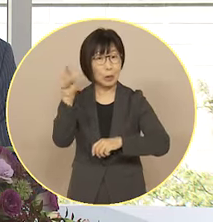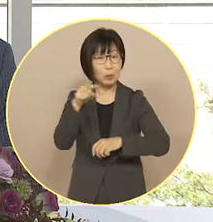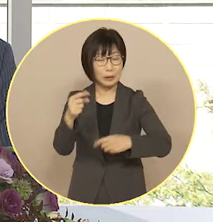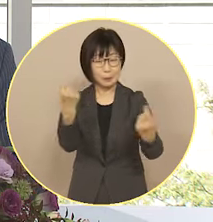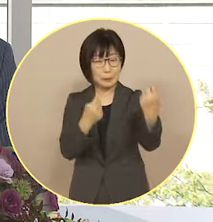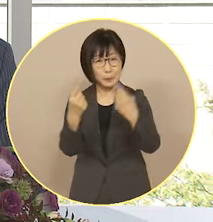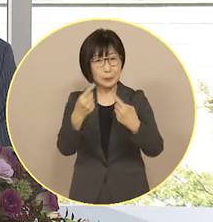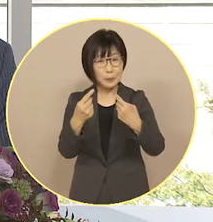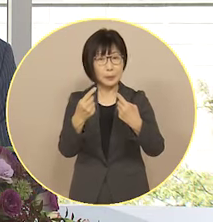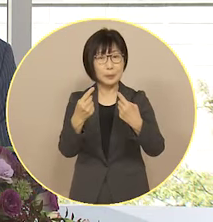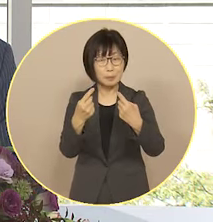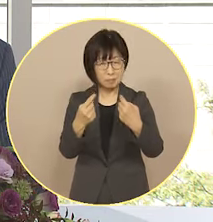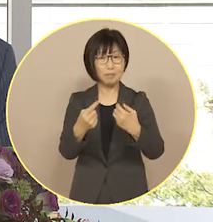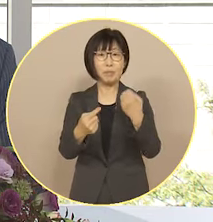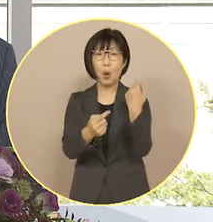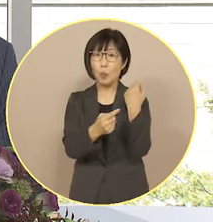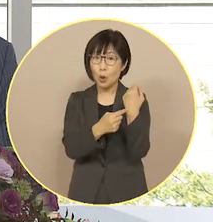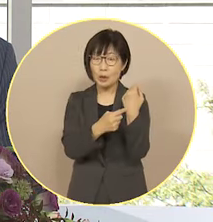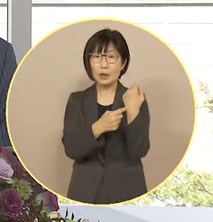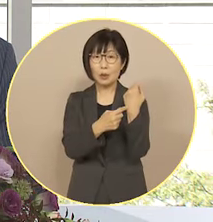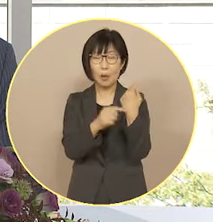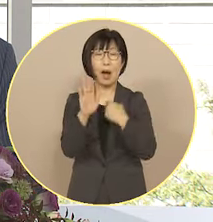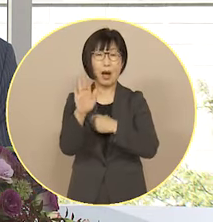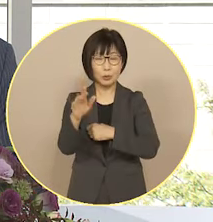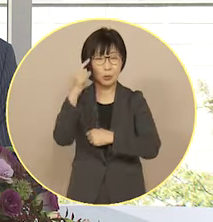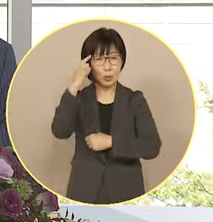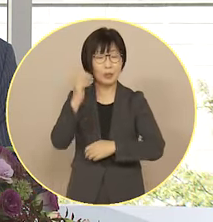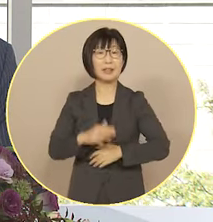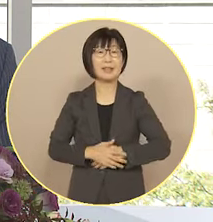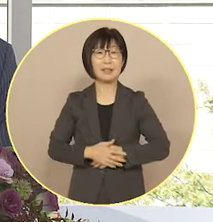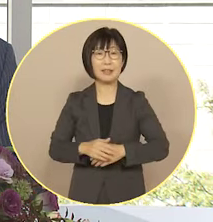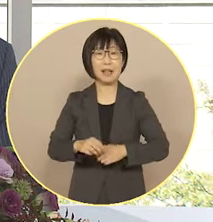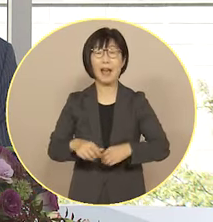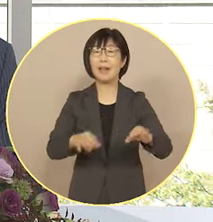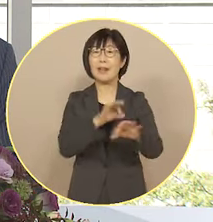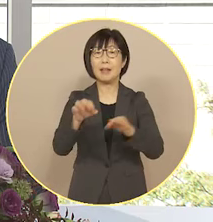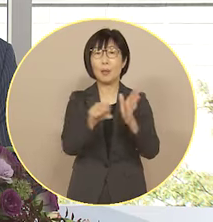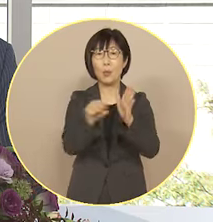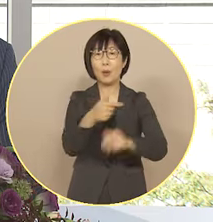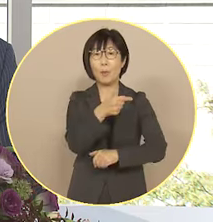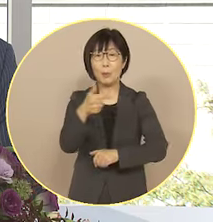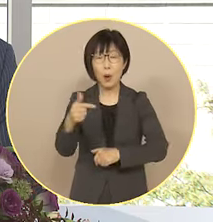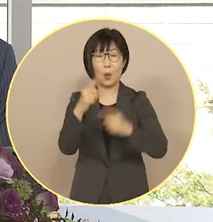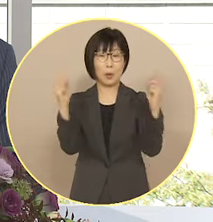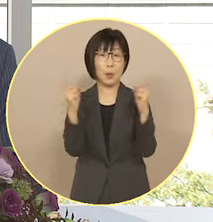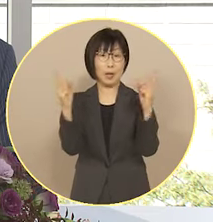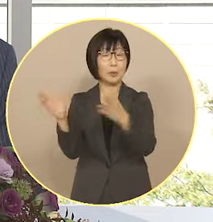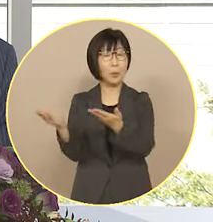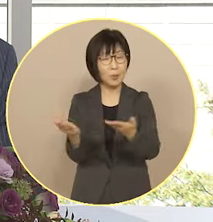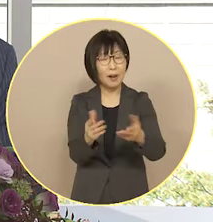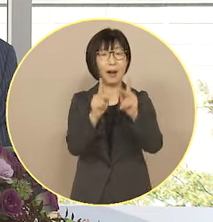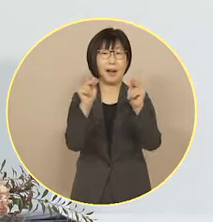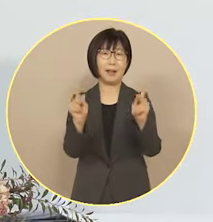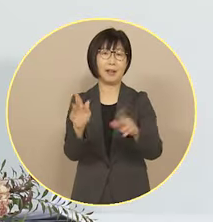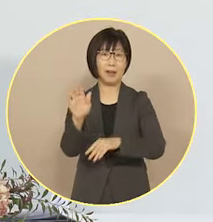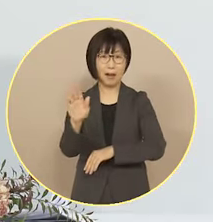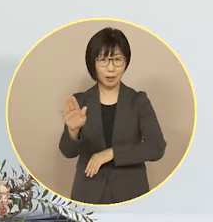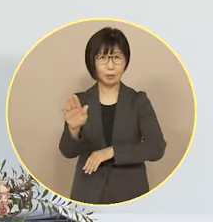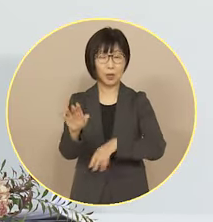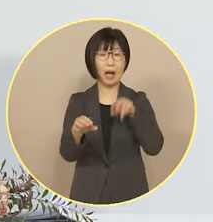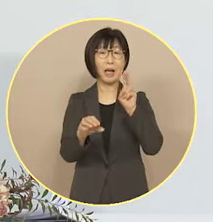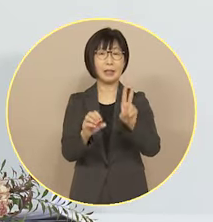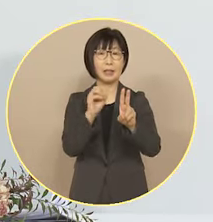鍵になるのではないかと考えていますまた経済波及効果の大きいコンベンション誘致も課題です